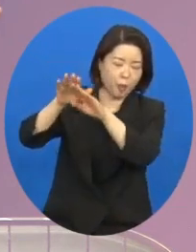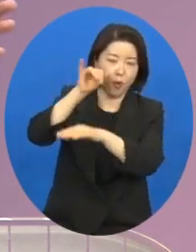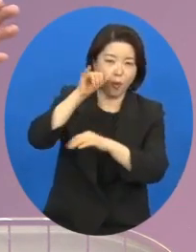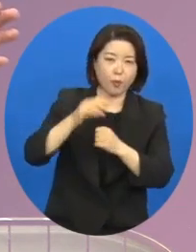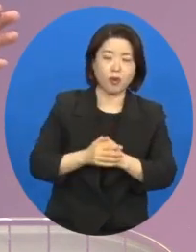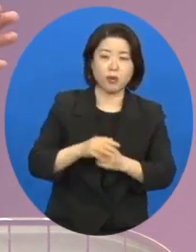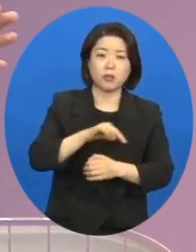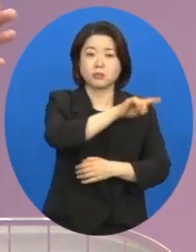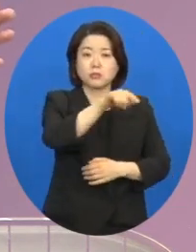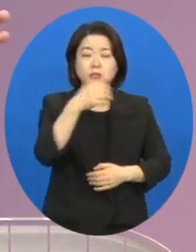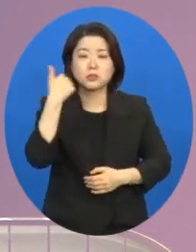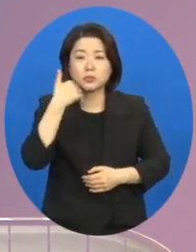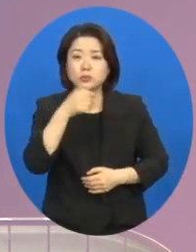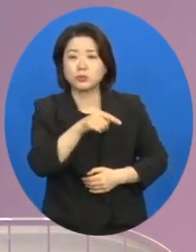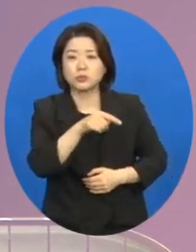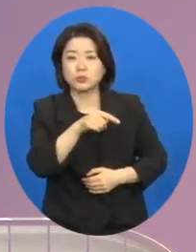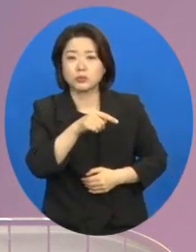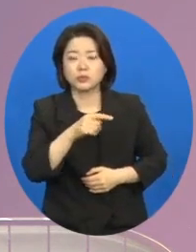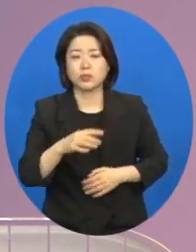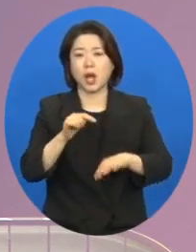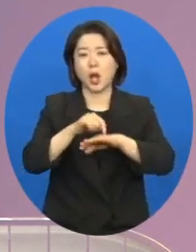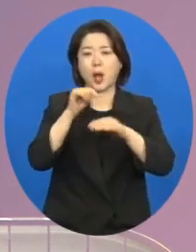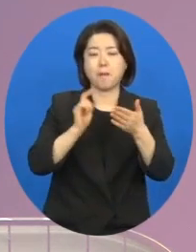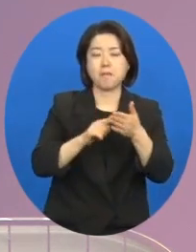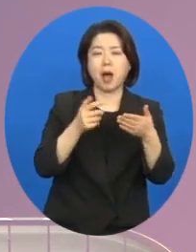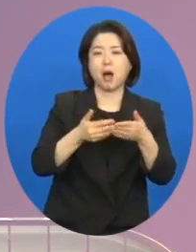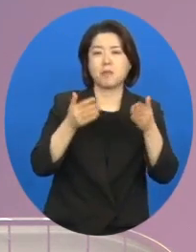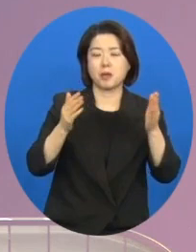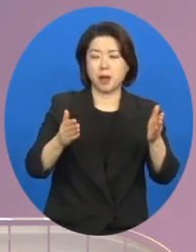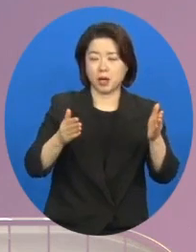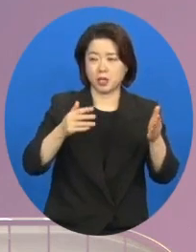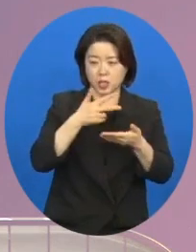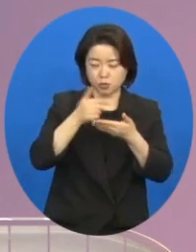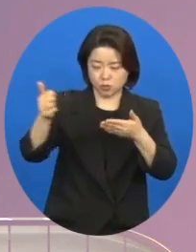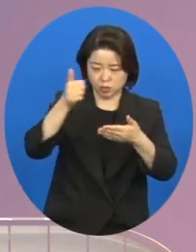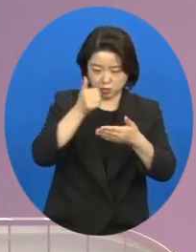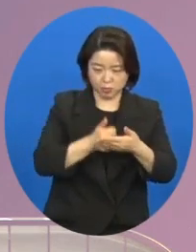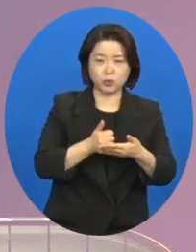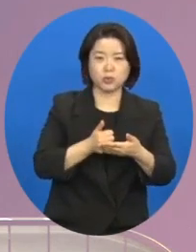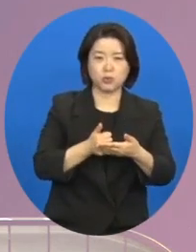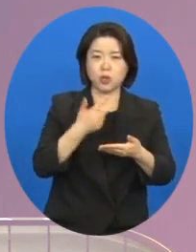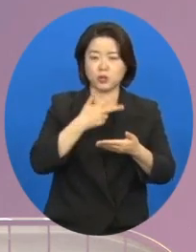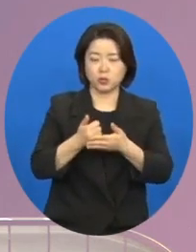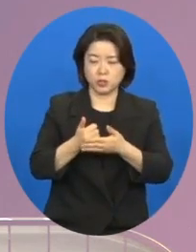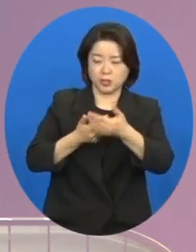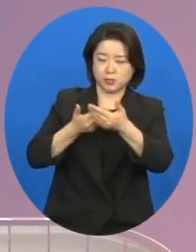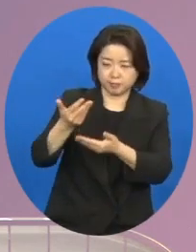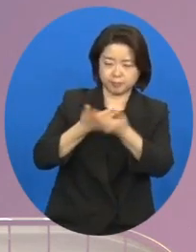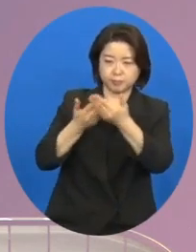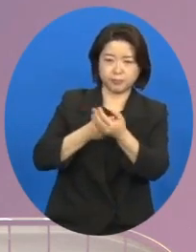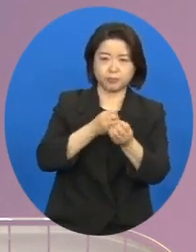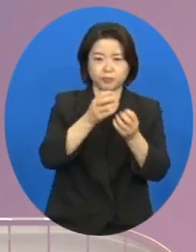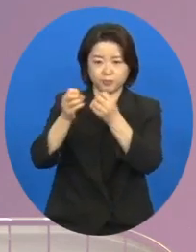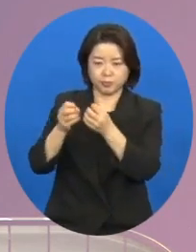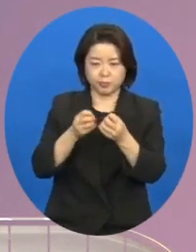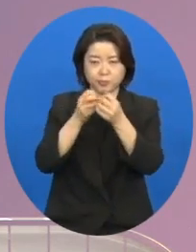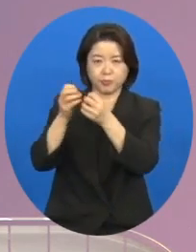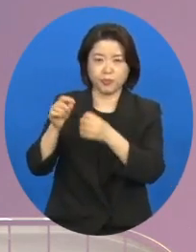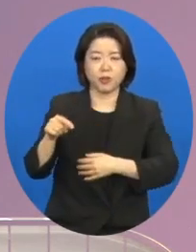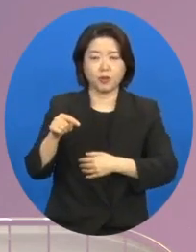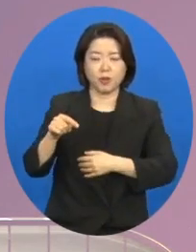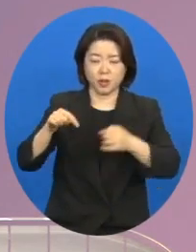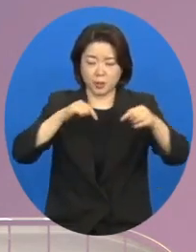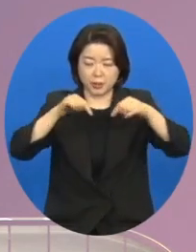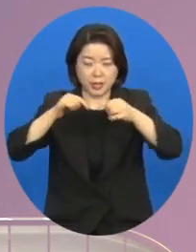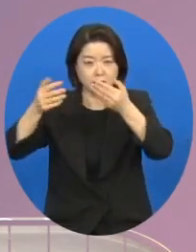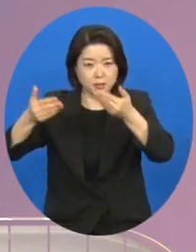그들은 누굽니까? 마음의 방에 주님을 모시고 주님과 교제하며 주님의 다스림을 받고